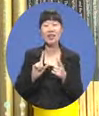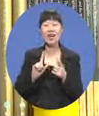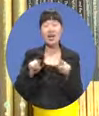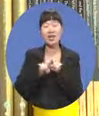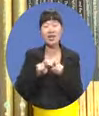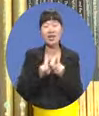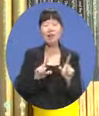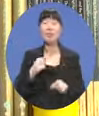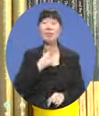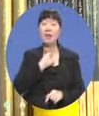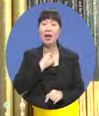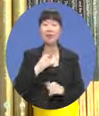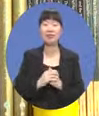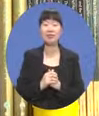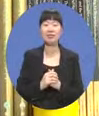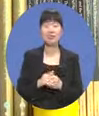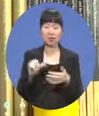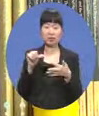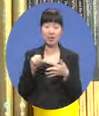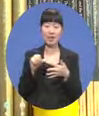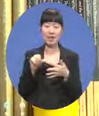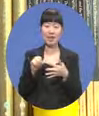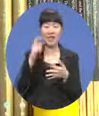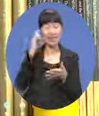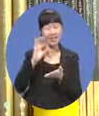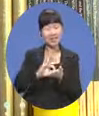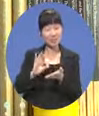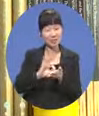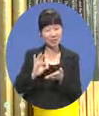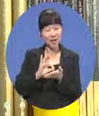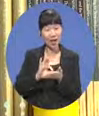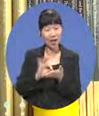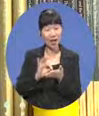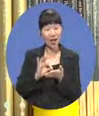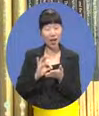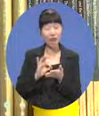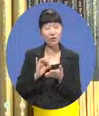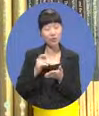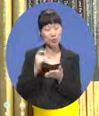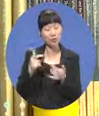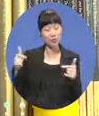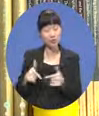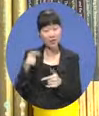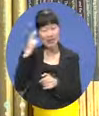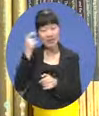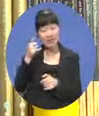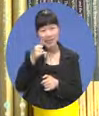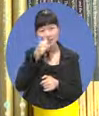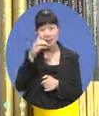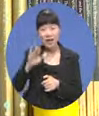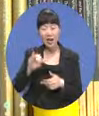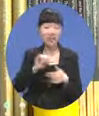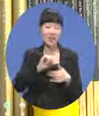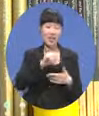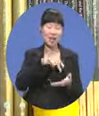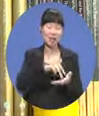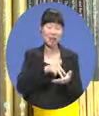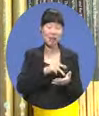그다음에 좀 둘째한테 신경 안 간다고 하는데 민재 보기에는 좀 신경이 가는 것